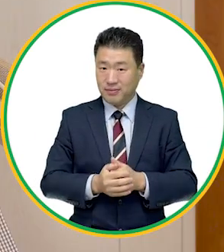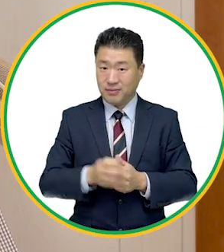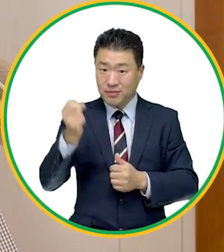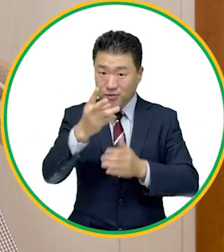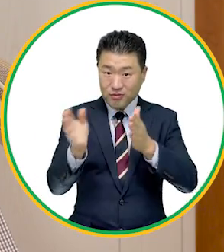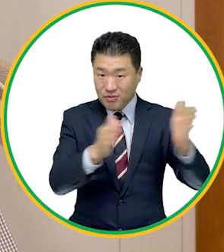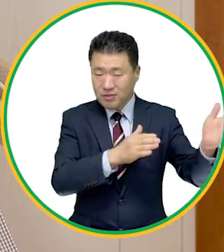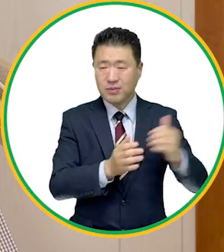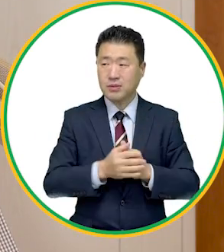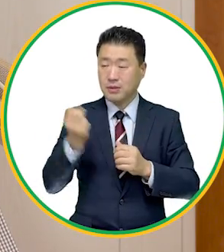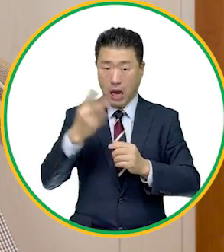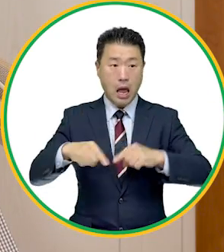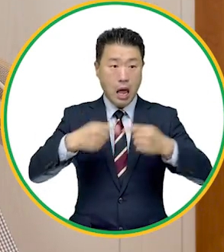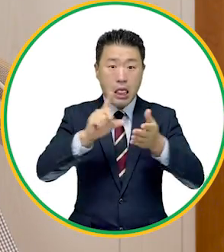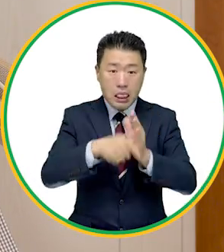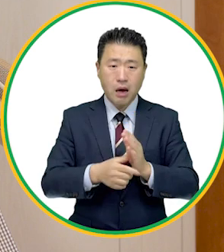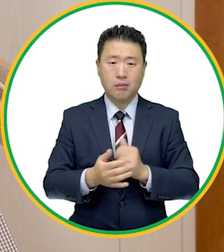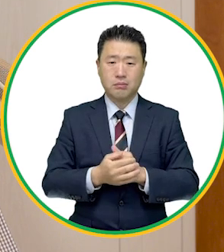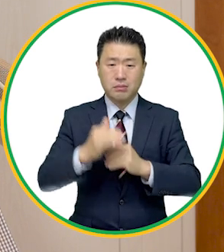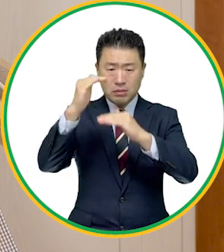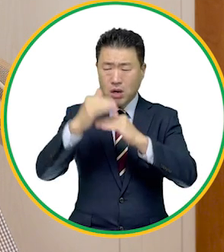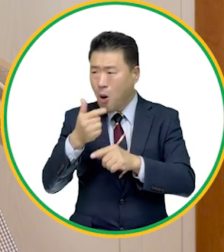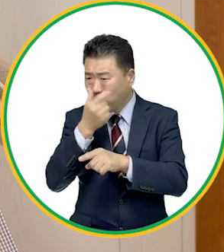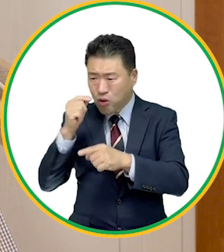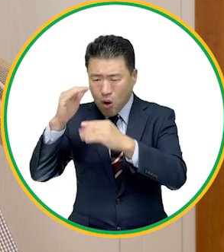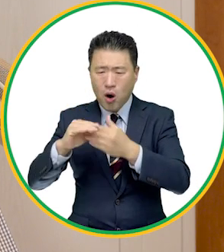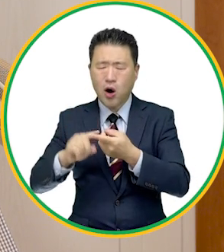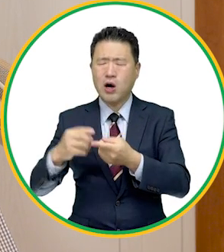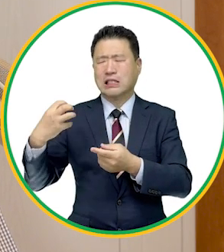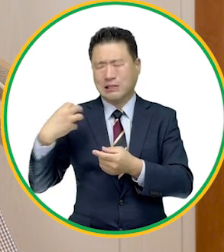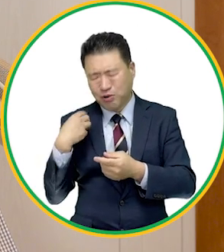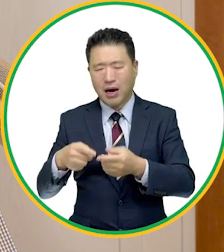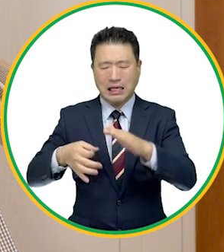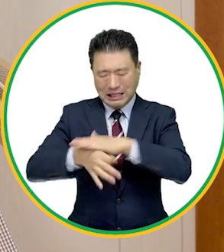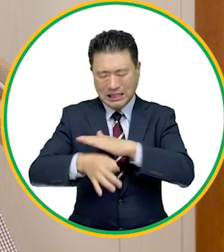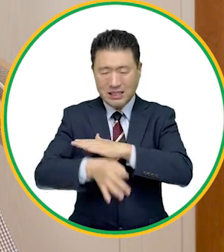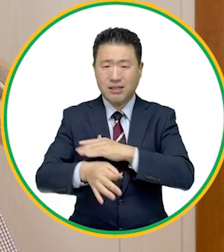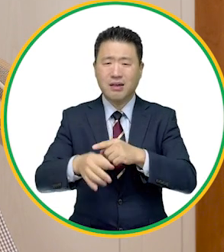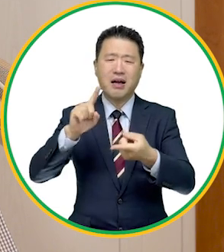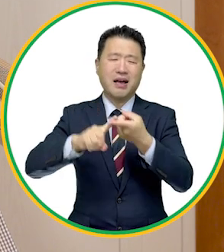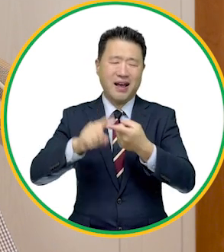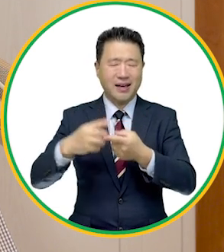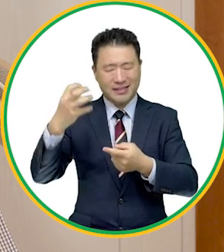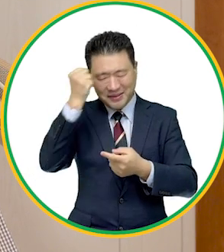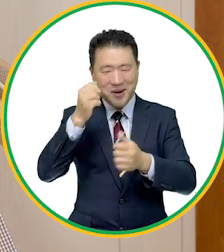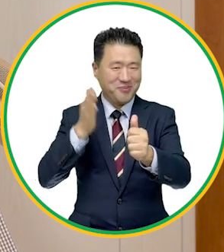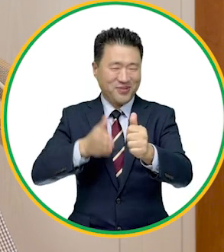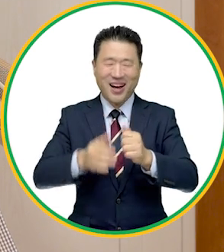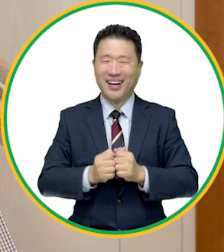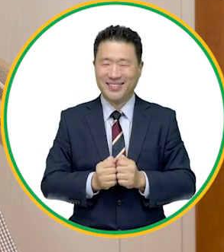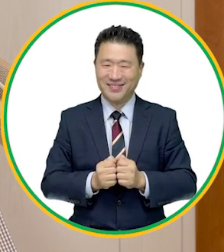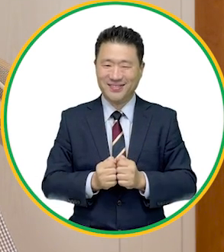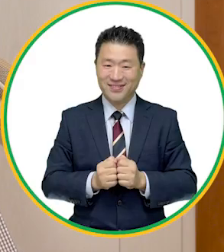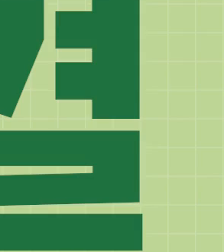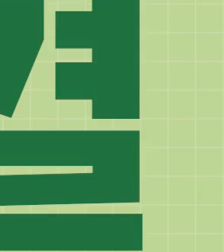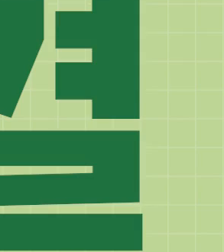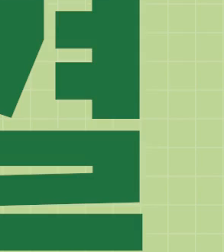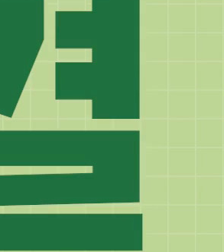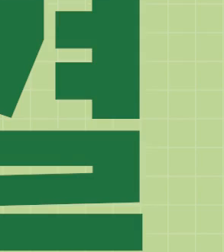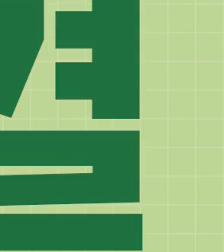합니다. 또한 재가입 시 초기 보증료를 다시 부담하셔야 한다는 점에 유의하셔야